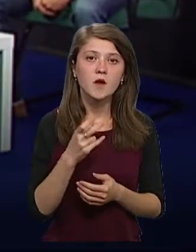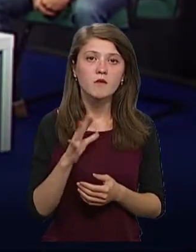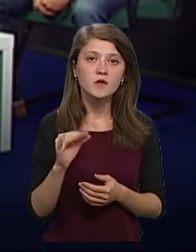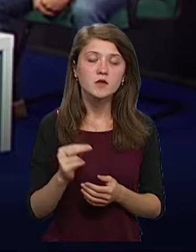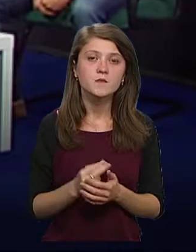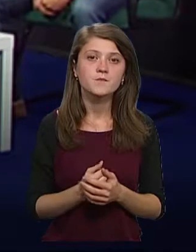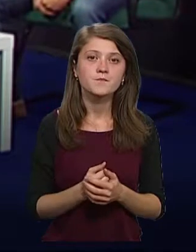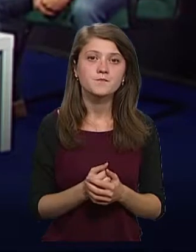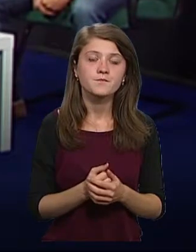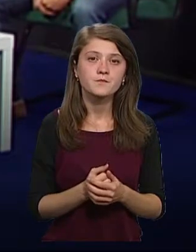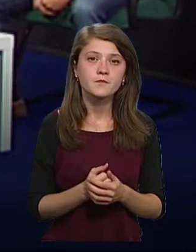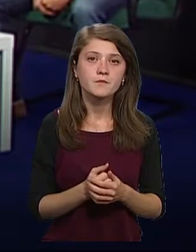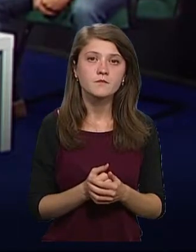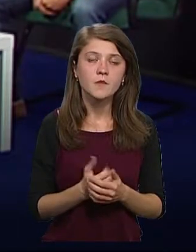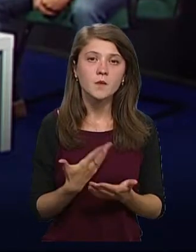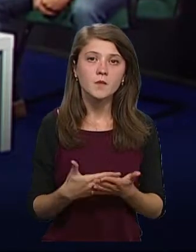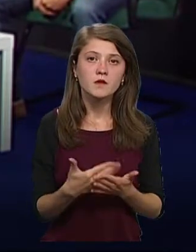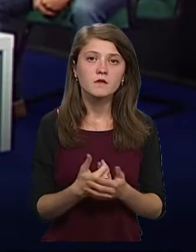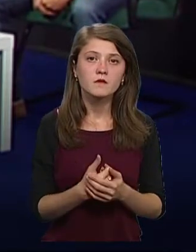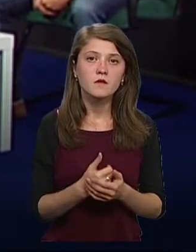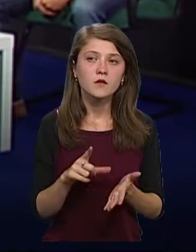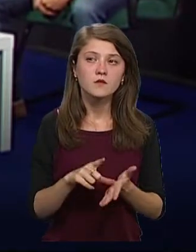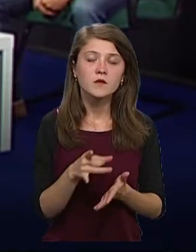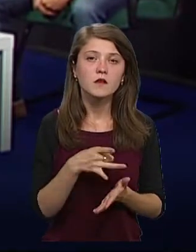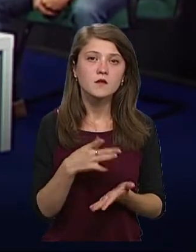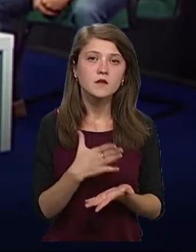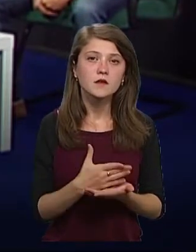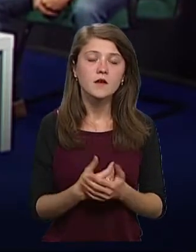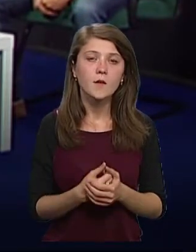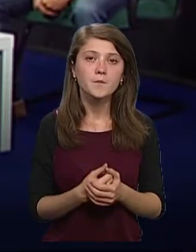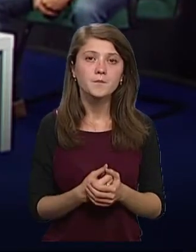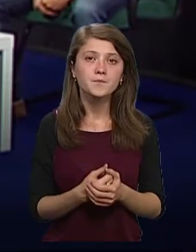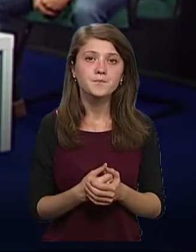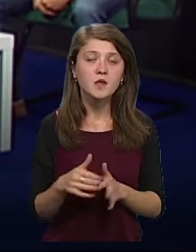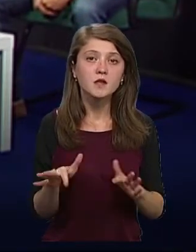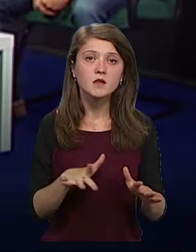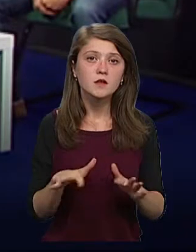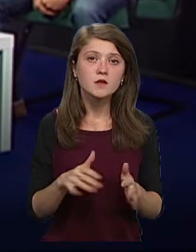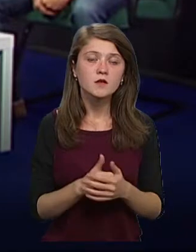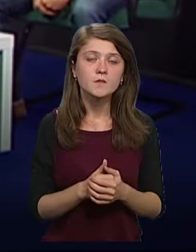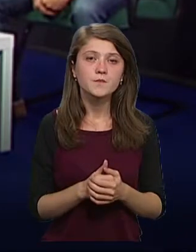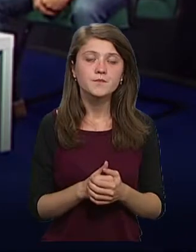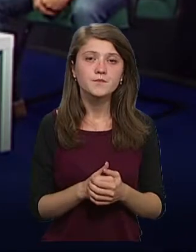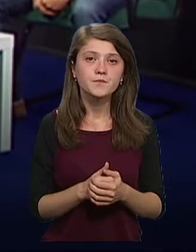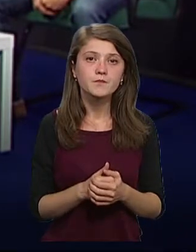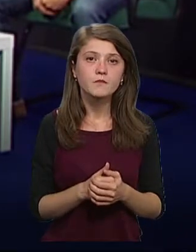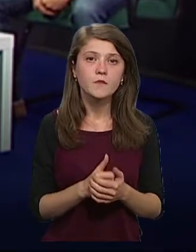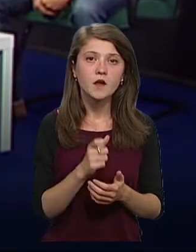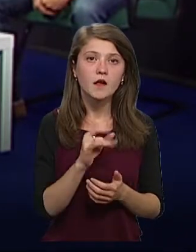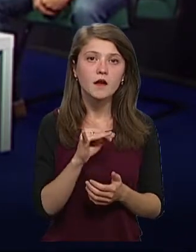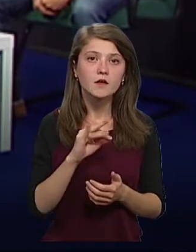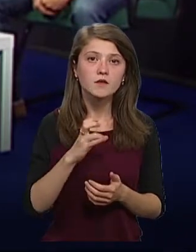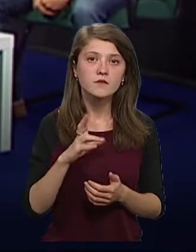вже… От конкретний приклад – Коростишівський район. Є діюча громада Коростишівська,